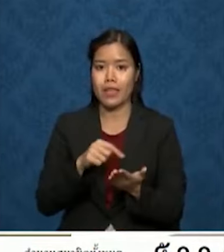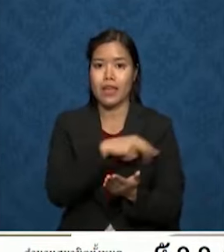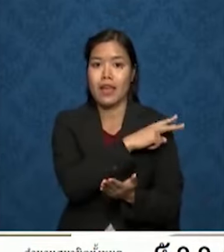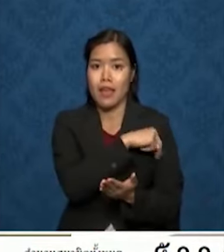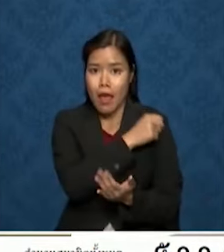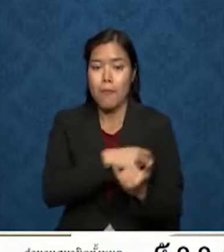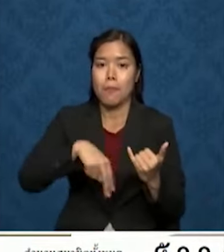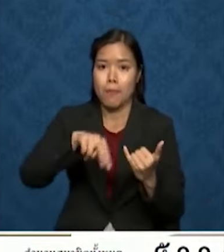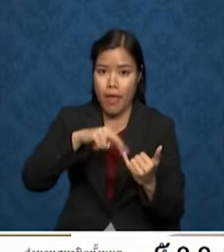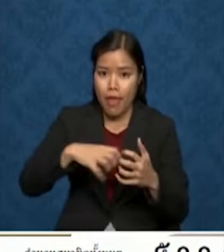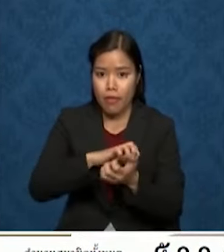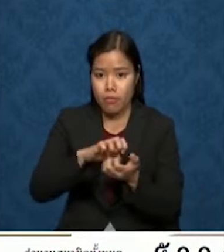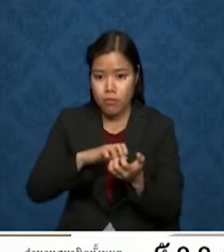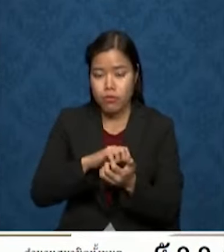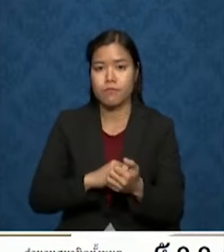ใช้แบบไหน